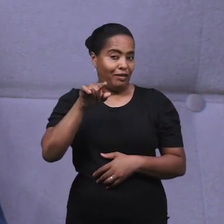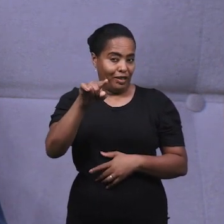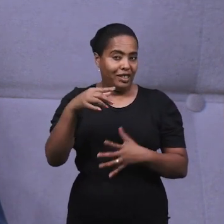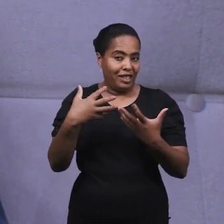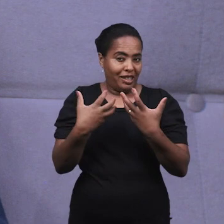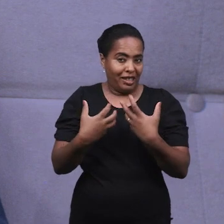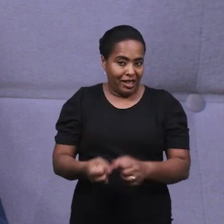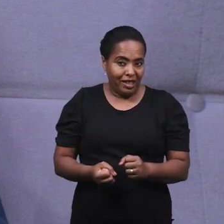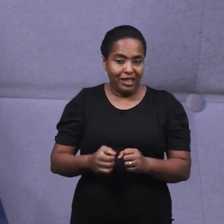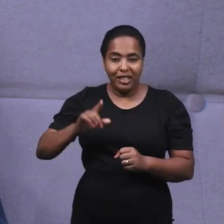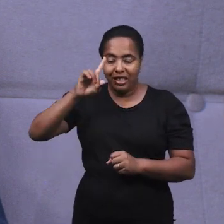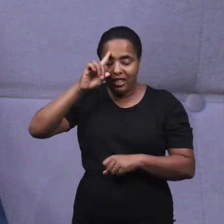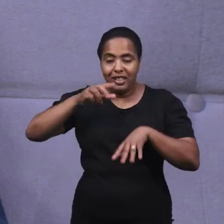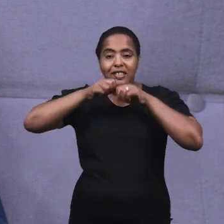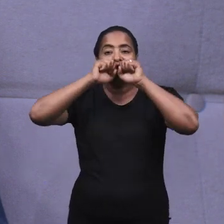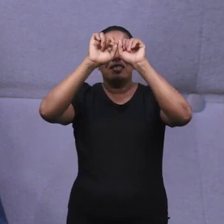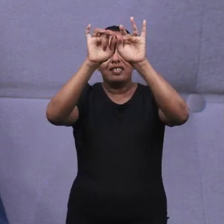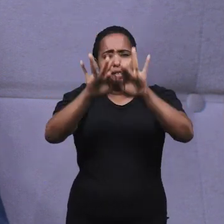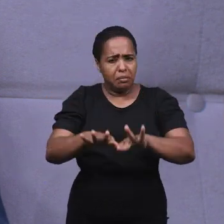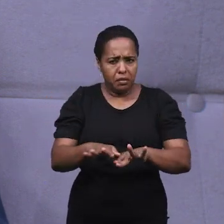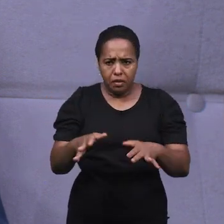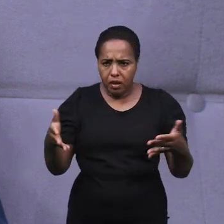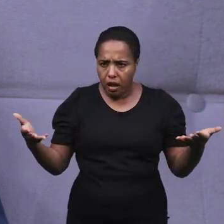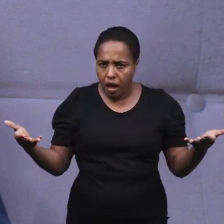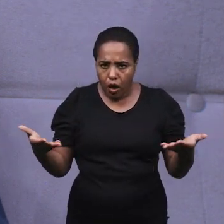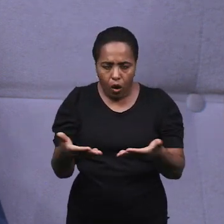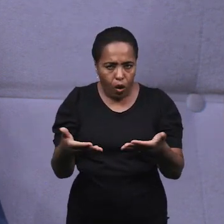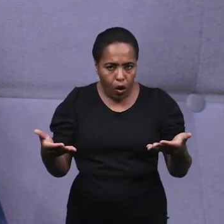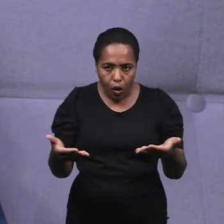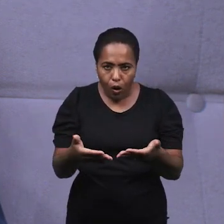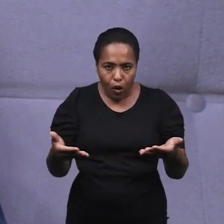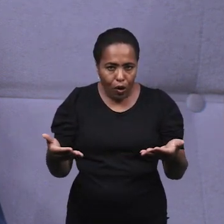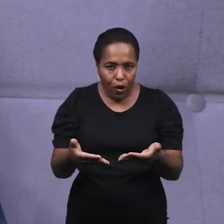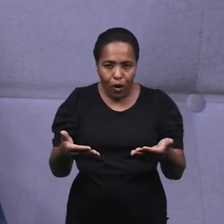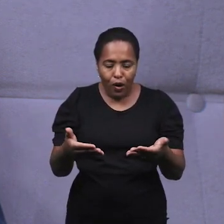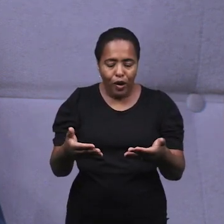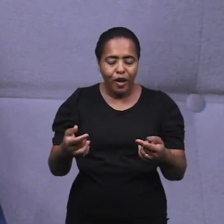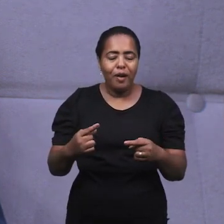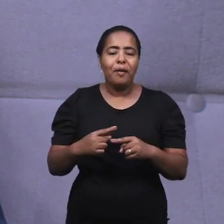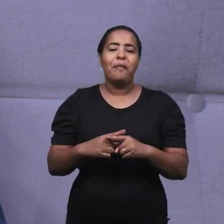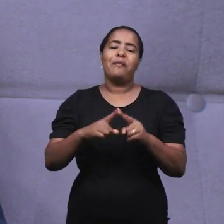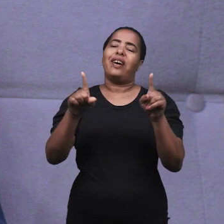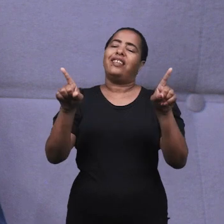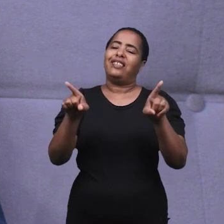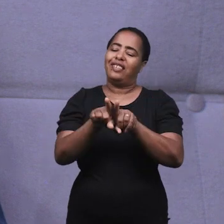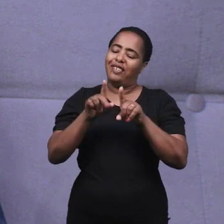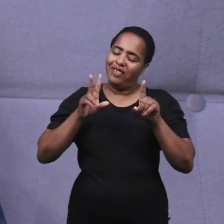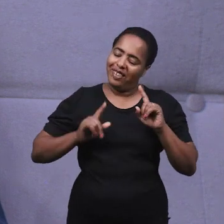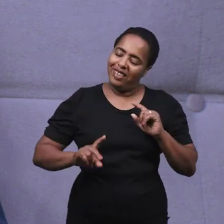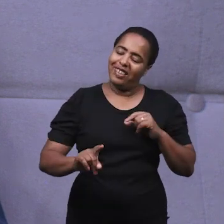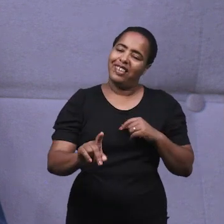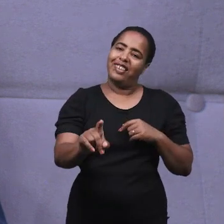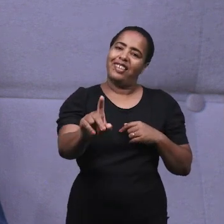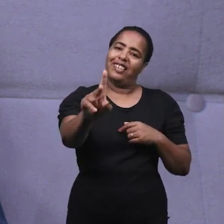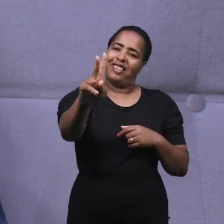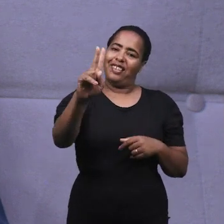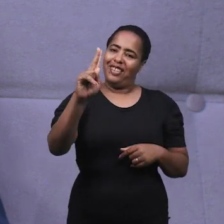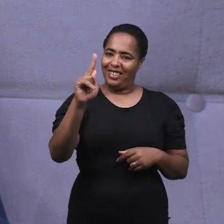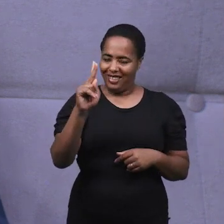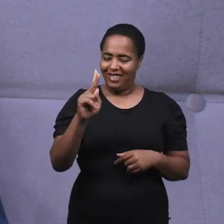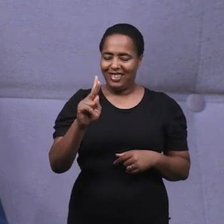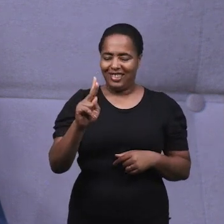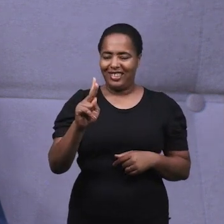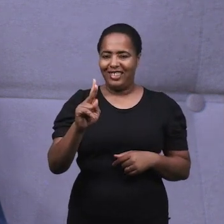mais pour tous les jours de votre vie, et plus que tout, votre nom sera écrit dans le livre de la